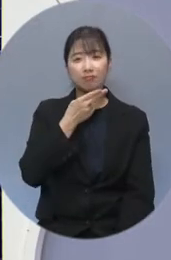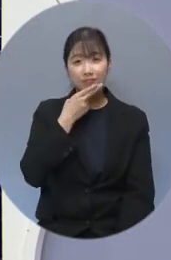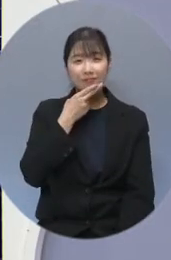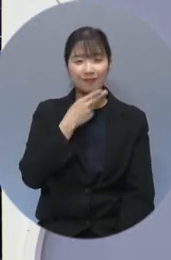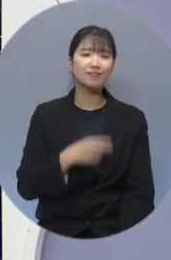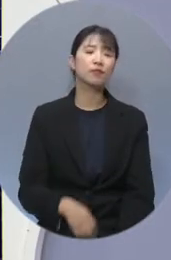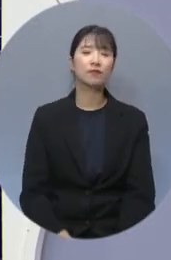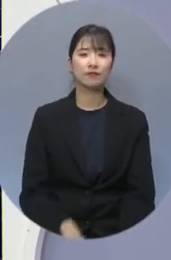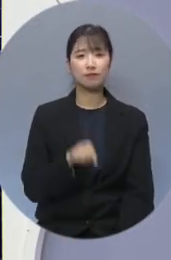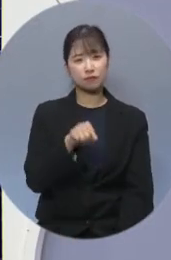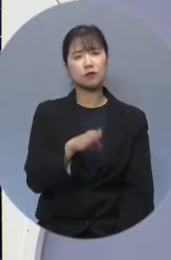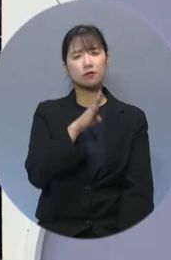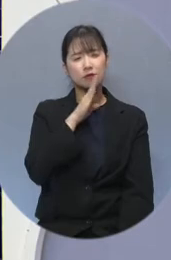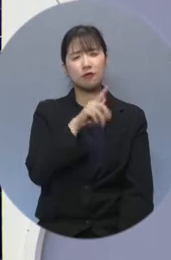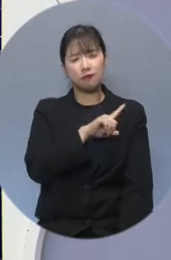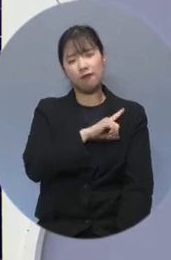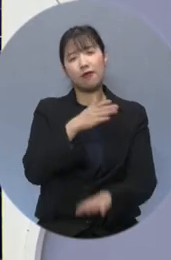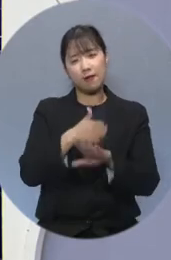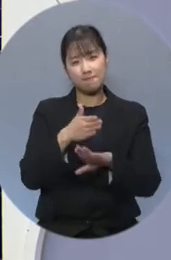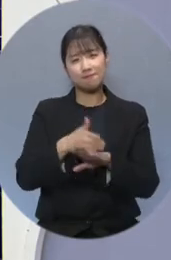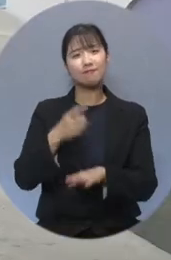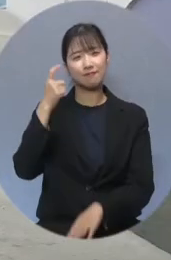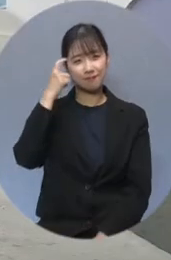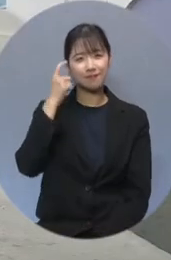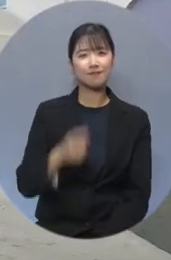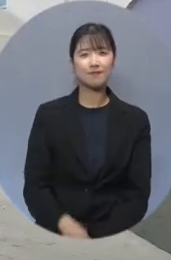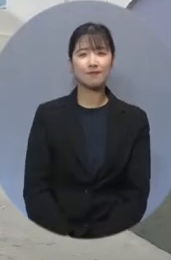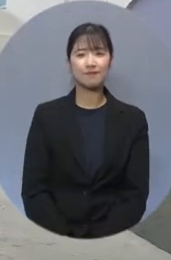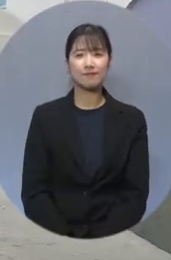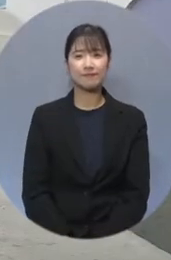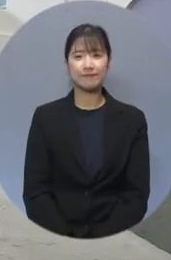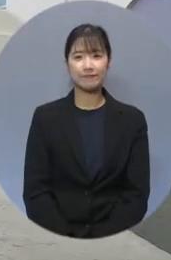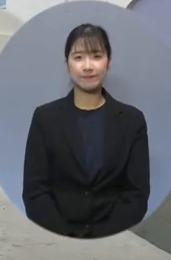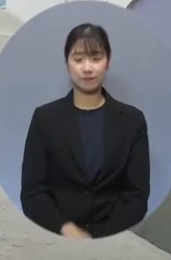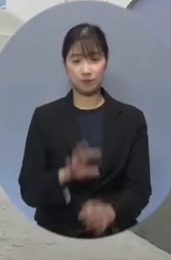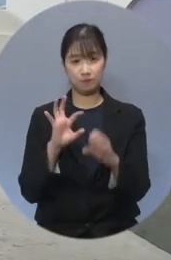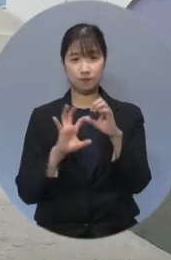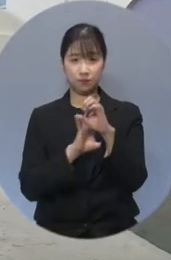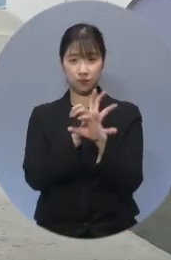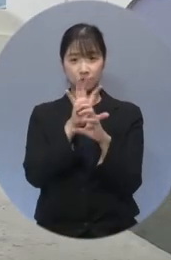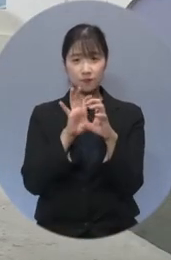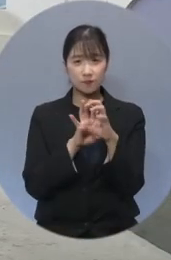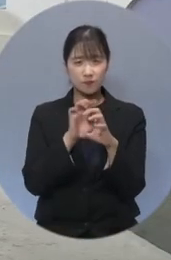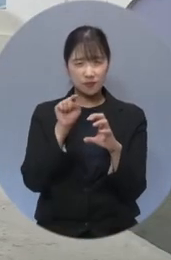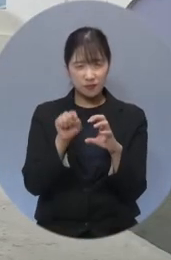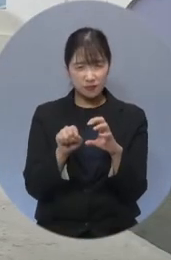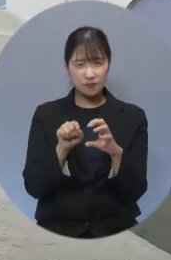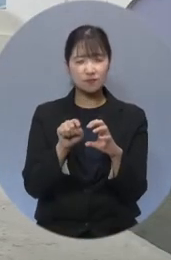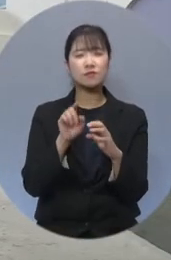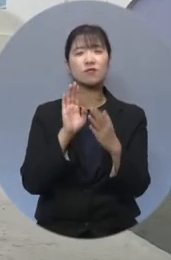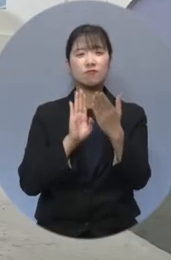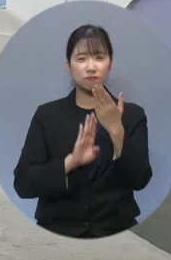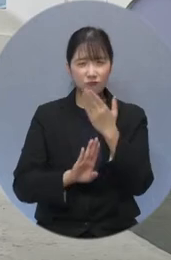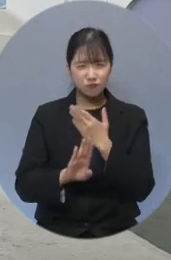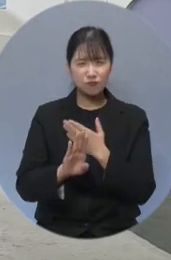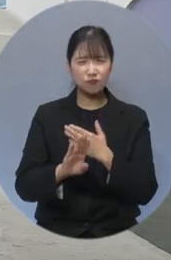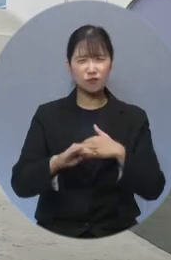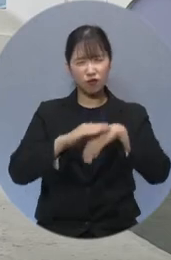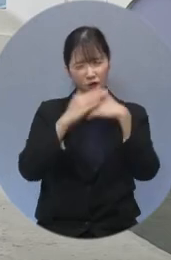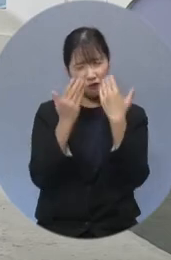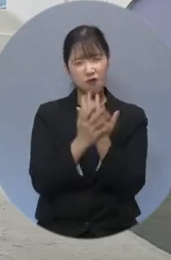저는 고맙게 생각하는 부분입니다. 네네. 네. 그 코로나 사태 이후에 뭐